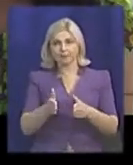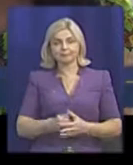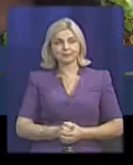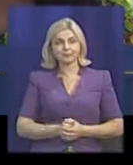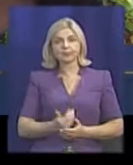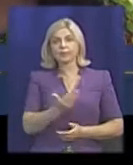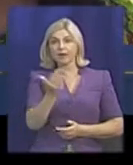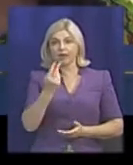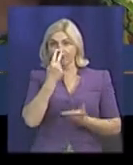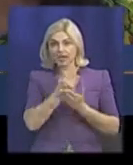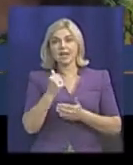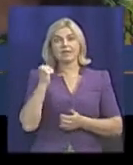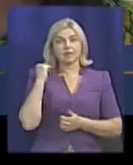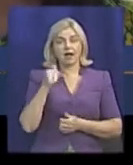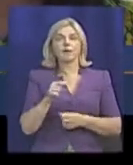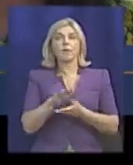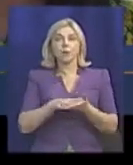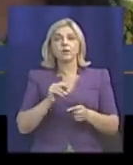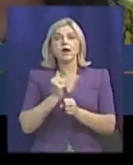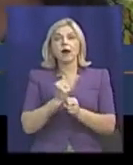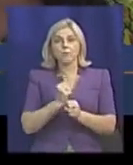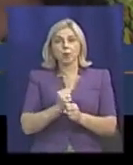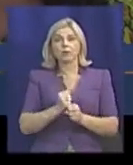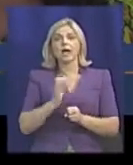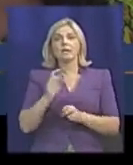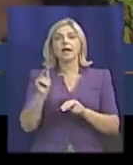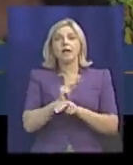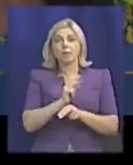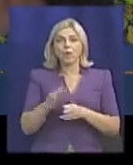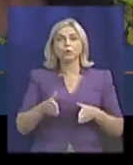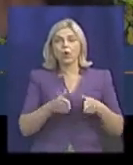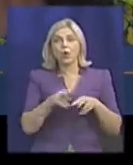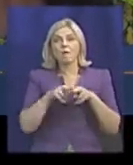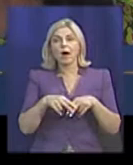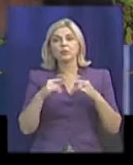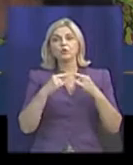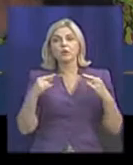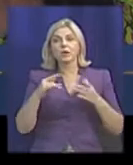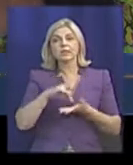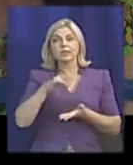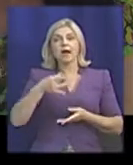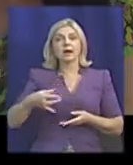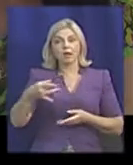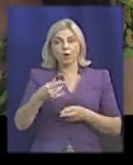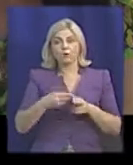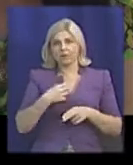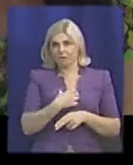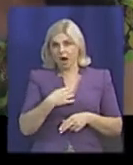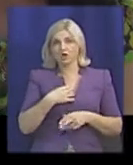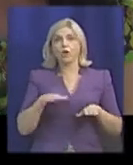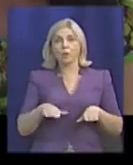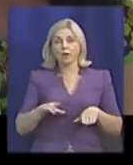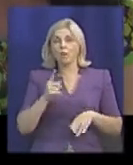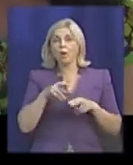Ось, як ви бачите, на задньому плані тривають роботи з ремонту прилеглої території до паспортного столу центрального району. Це соціально значимий об'єкт, так